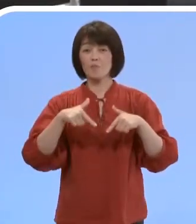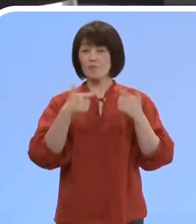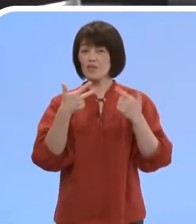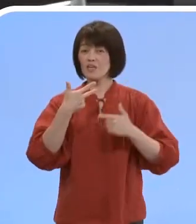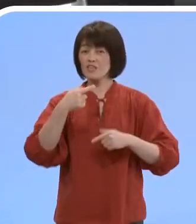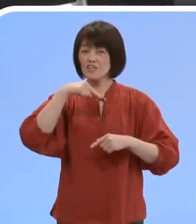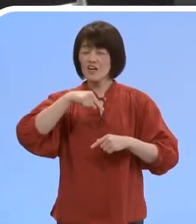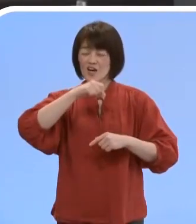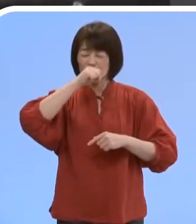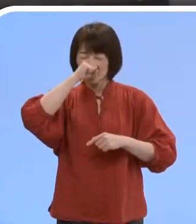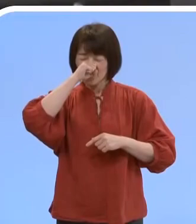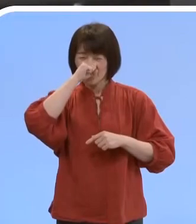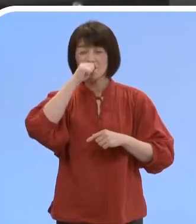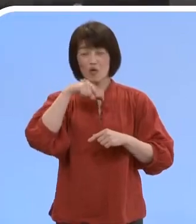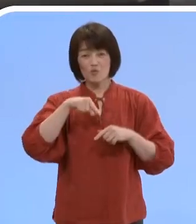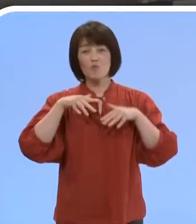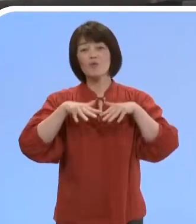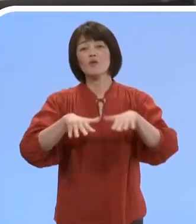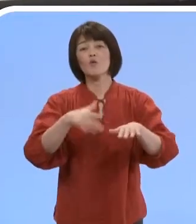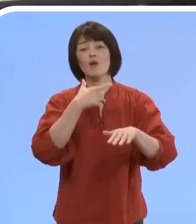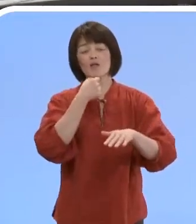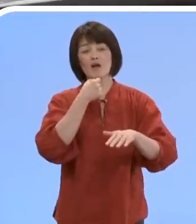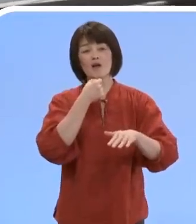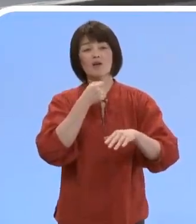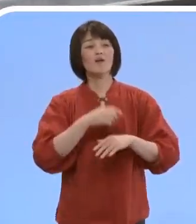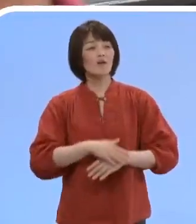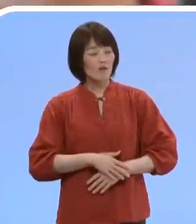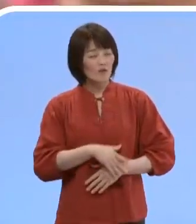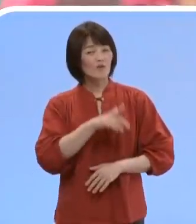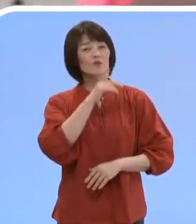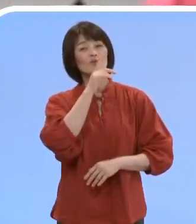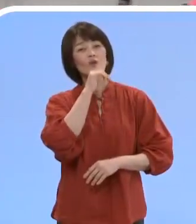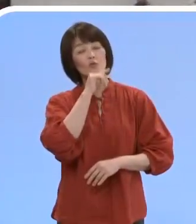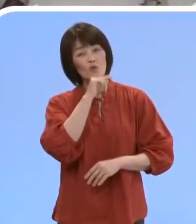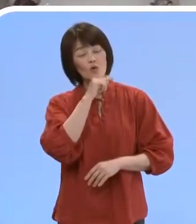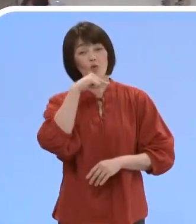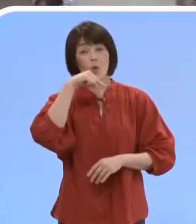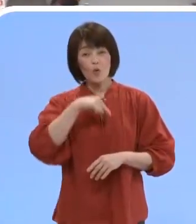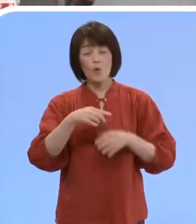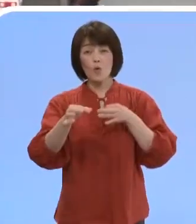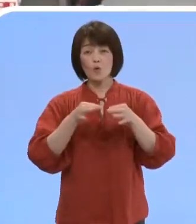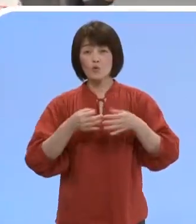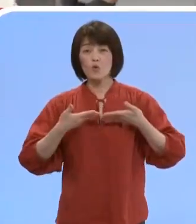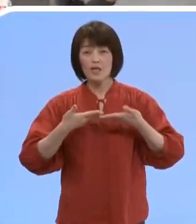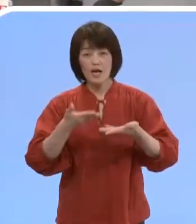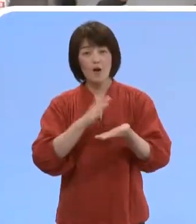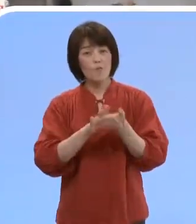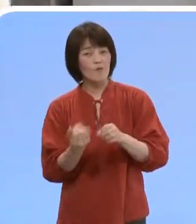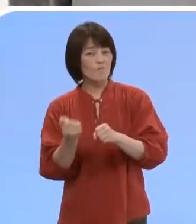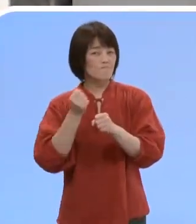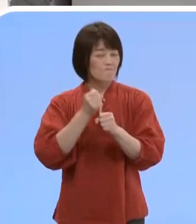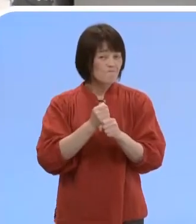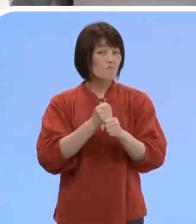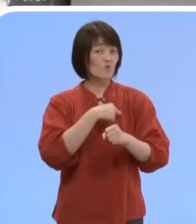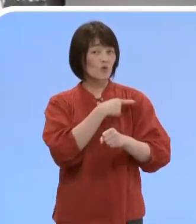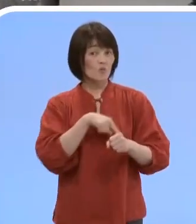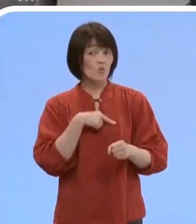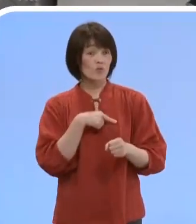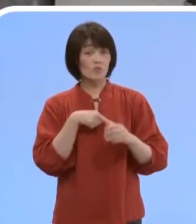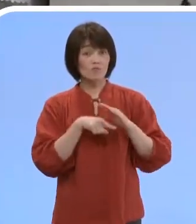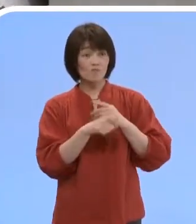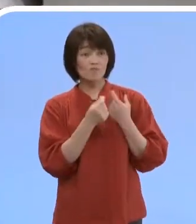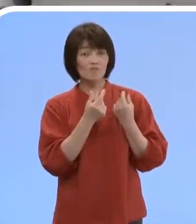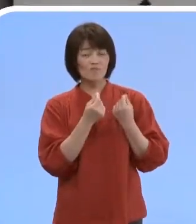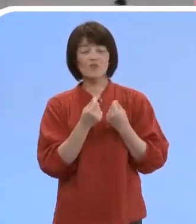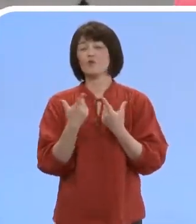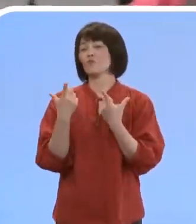がちょっとでも高まってくれたらなと。 なるほど、このなめら商店街をもう一回こう盛り上げたいなと思いがあったってことですか？ そう